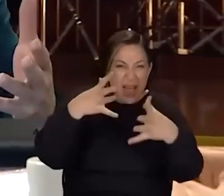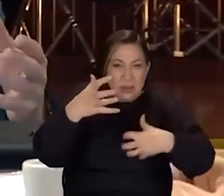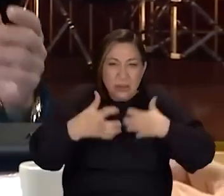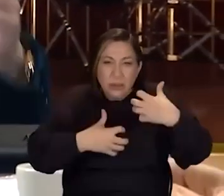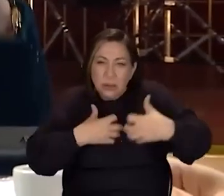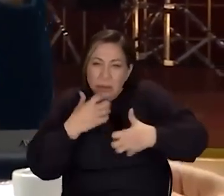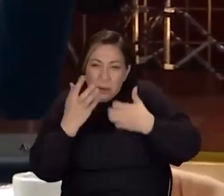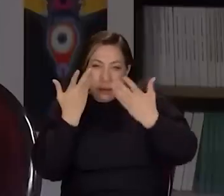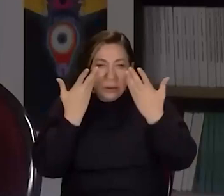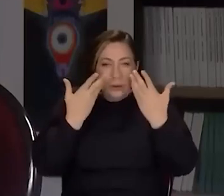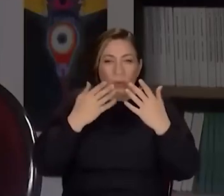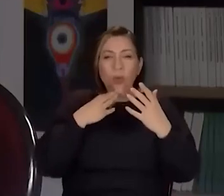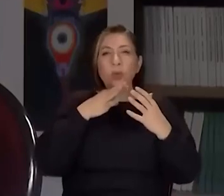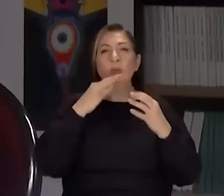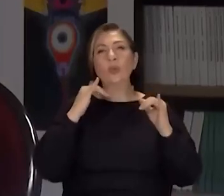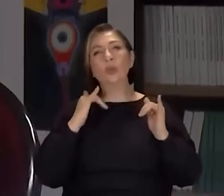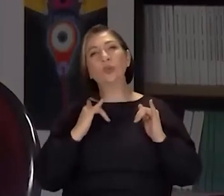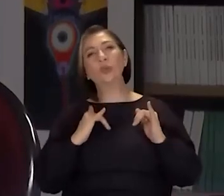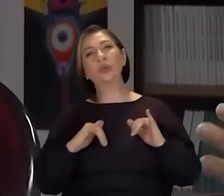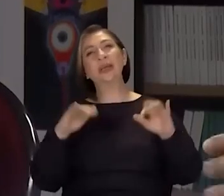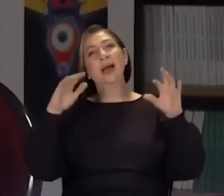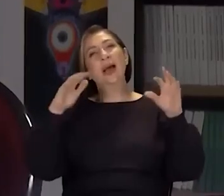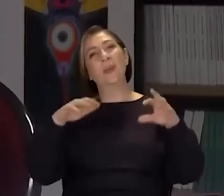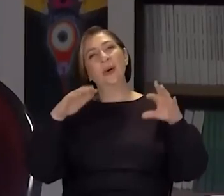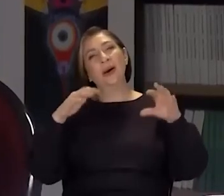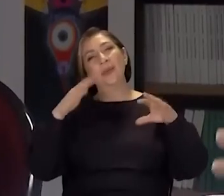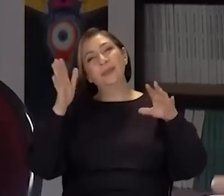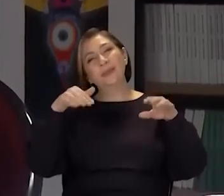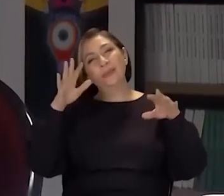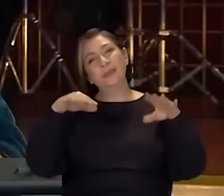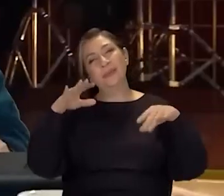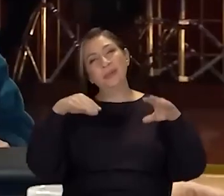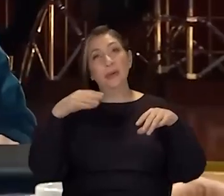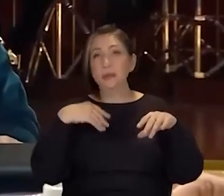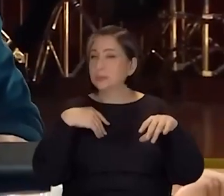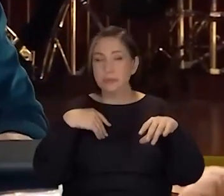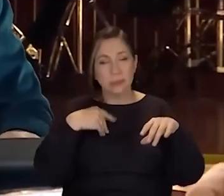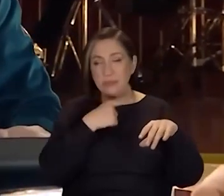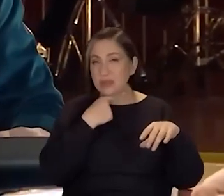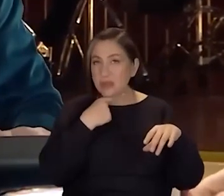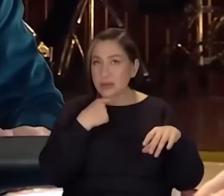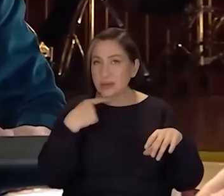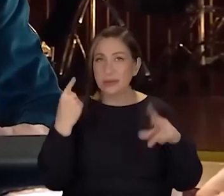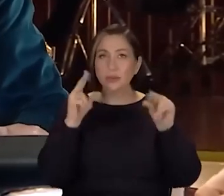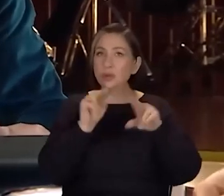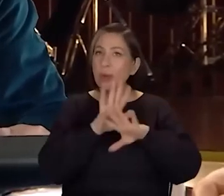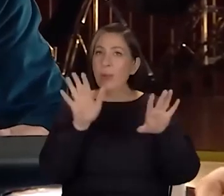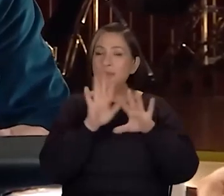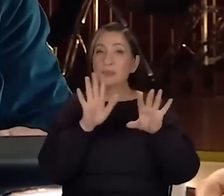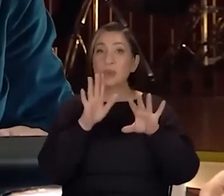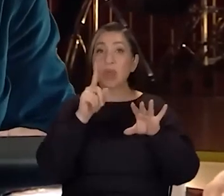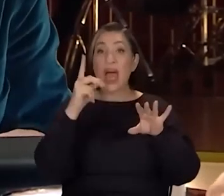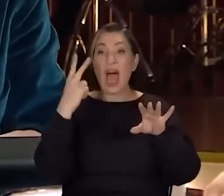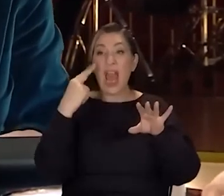adrenaline uygun bir şey. Mesela huzurlu geçen bir şey. Yağmur yağıyor falan böyle pış pış pış falan. Kesin imkan yok. Yapamazsın. Onun